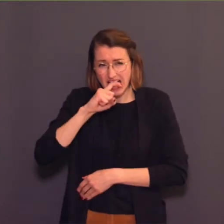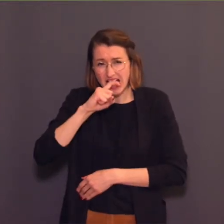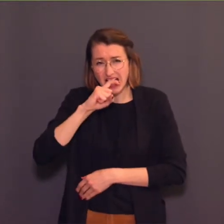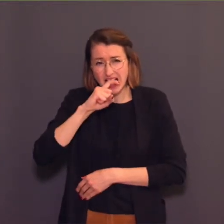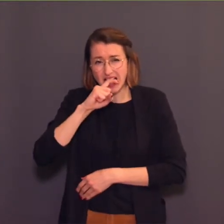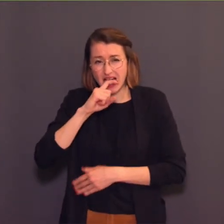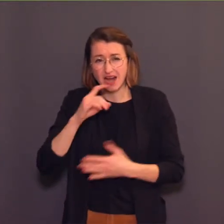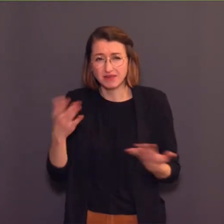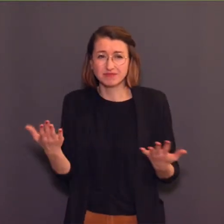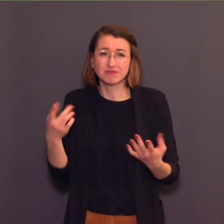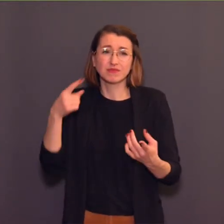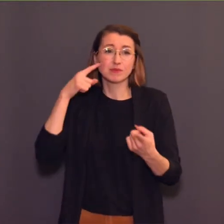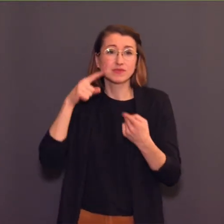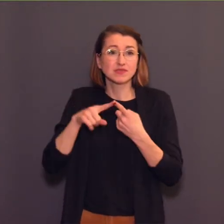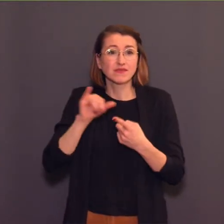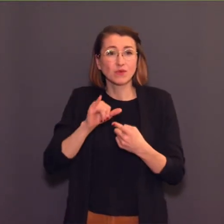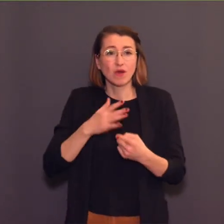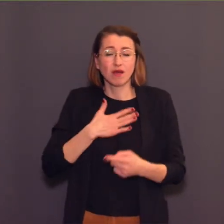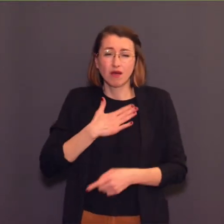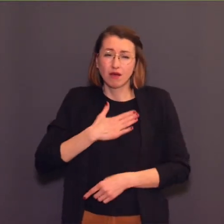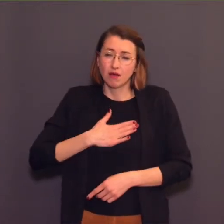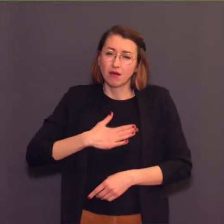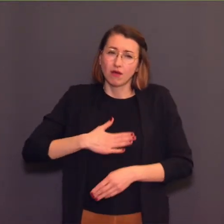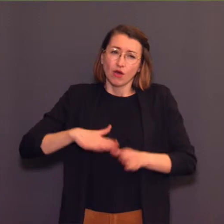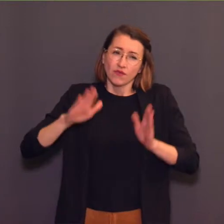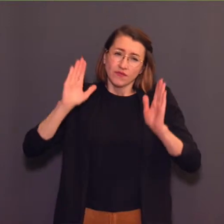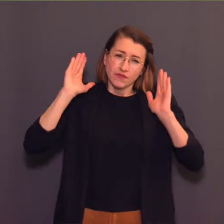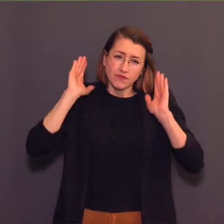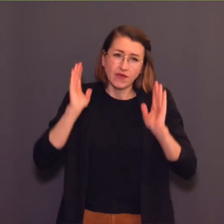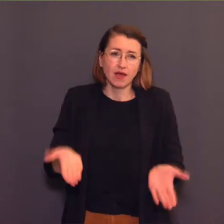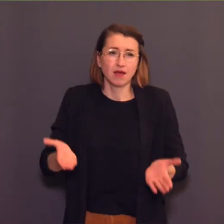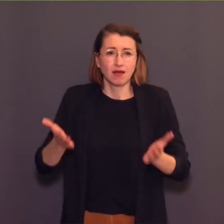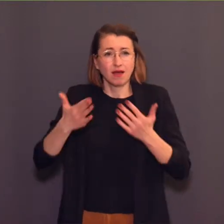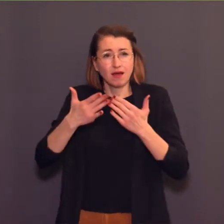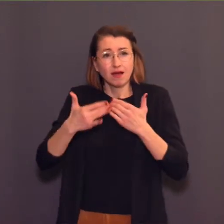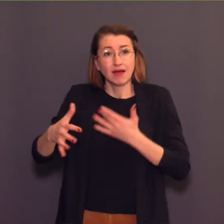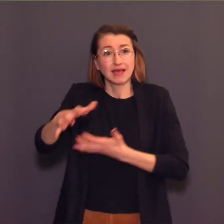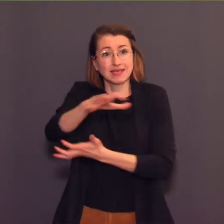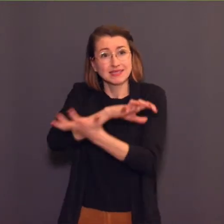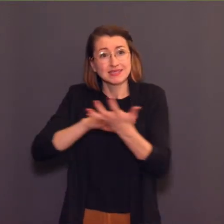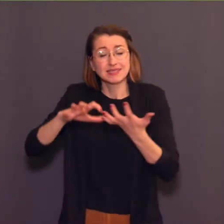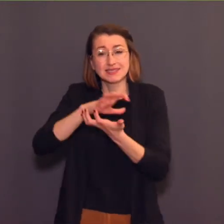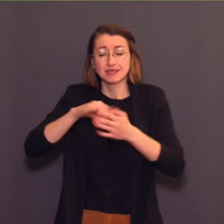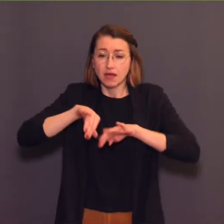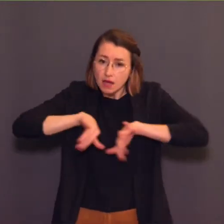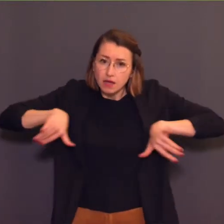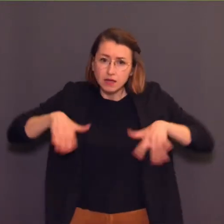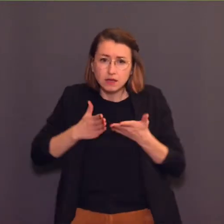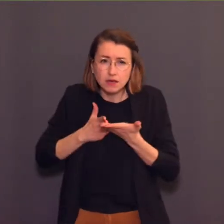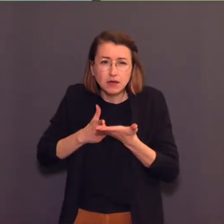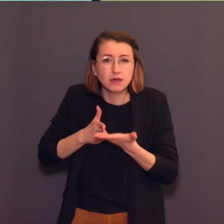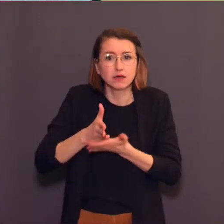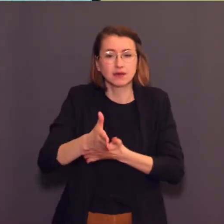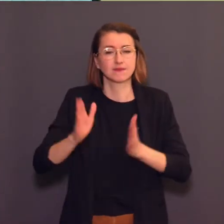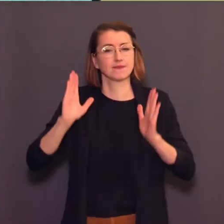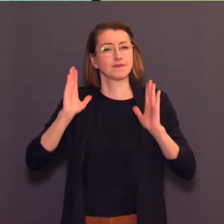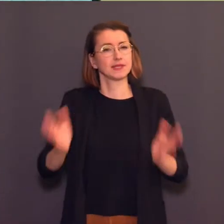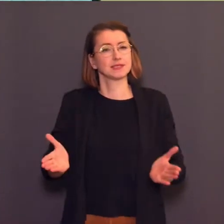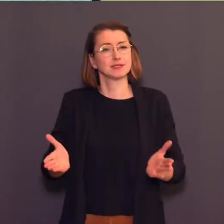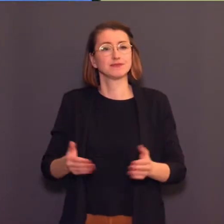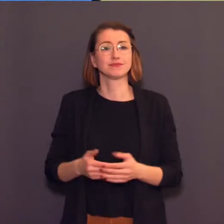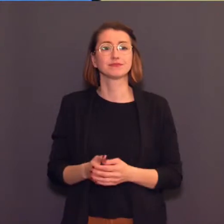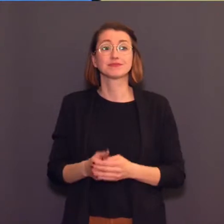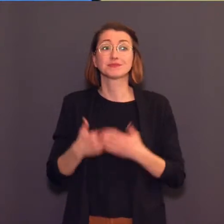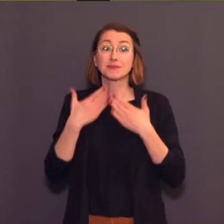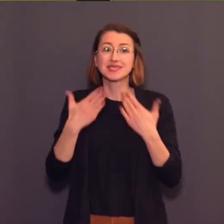pouvoir enfin sortir ensemble et vacciner de cette pandémie. Merci pour votre attention et bon week-end.